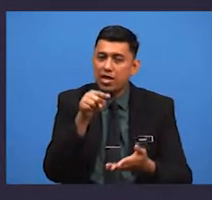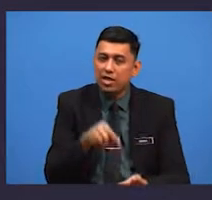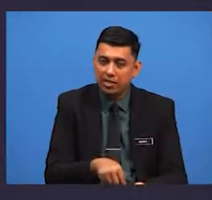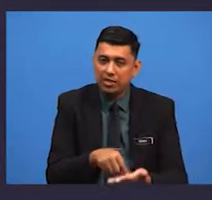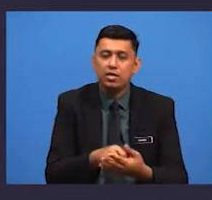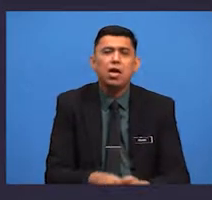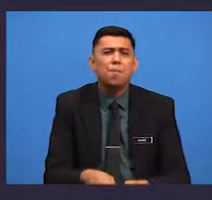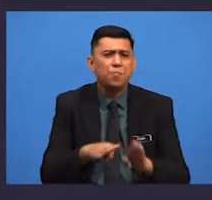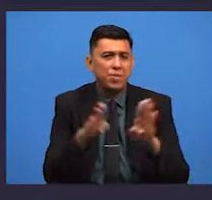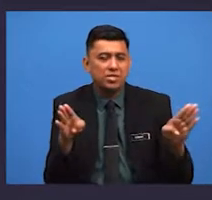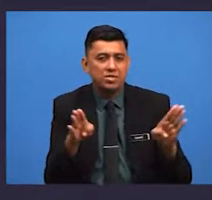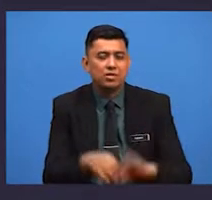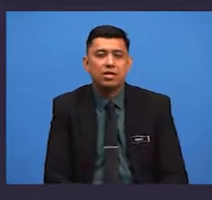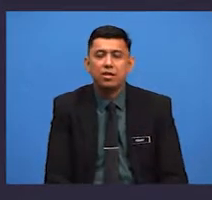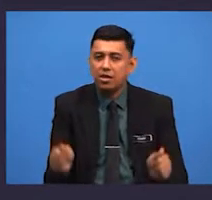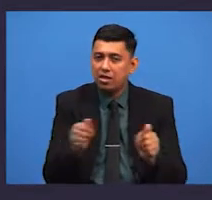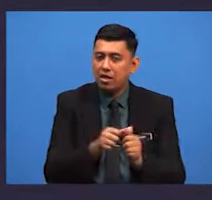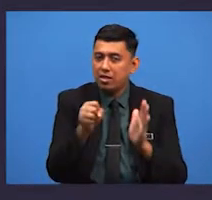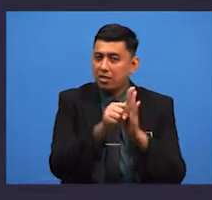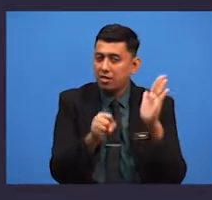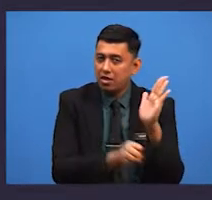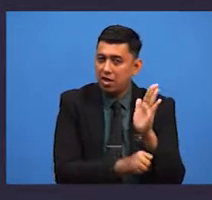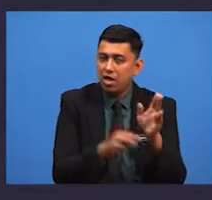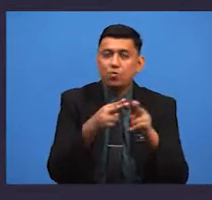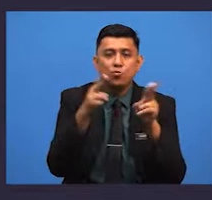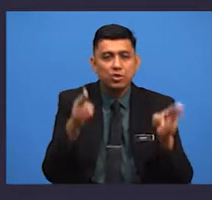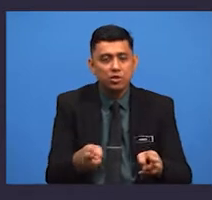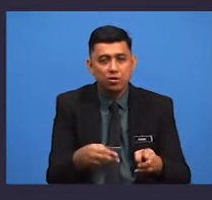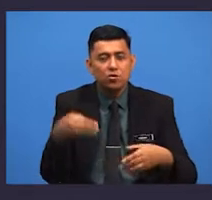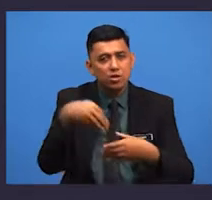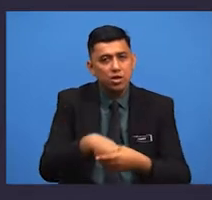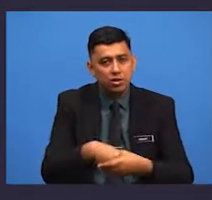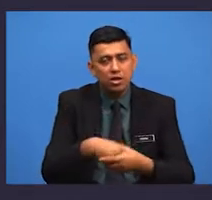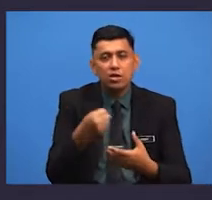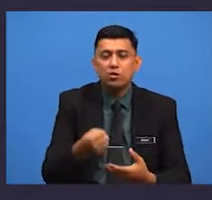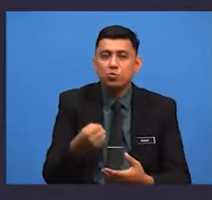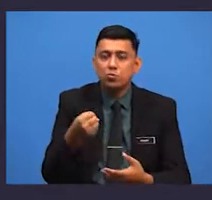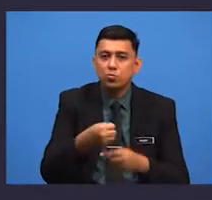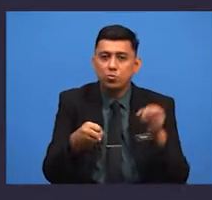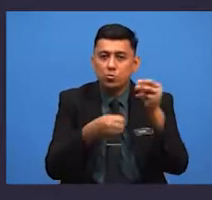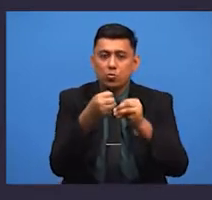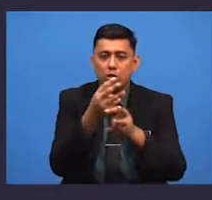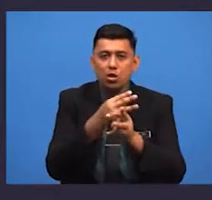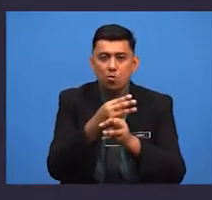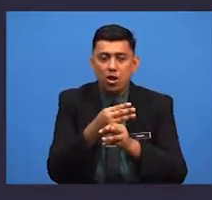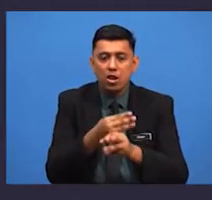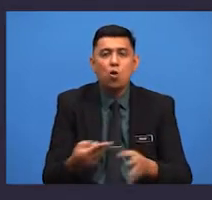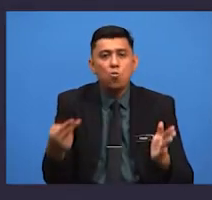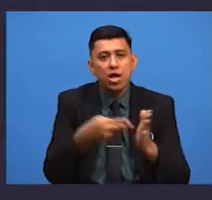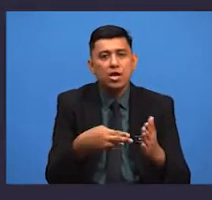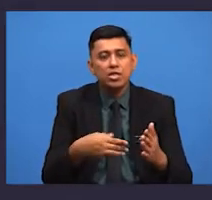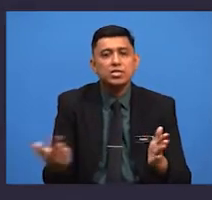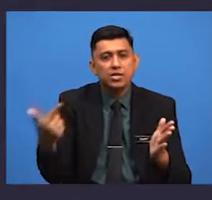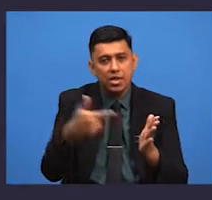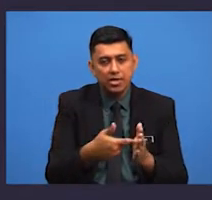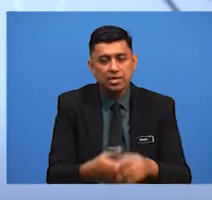ini adalah berbeza dengan syarat ujian dalam struktur kawalan ulangan